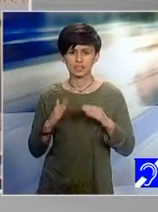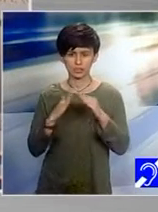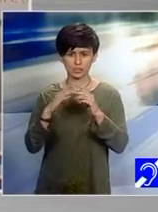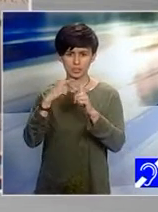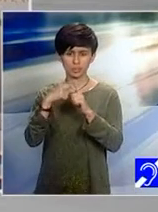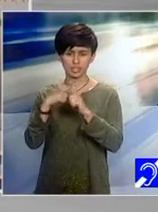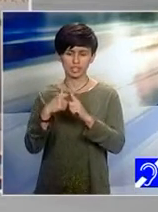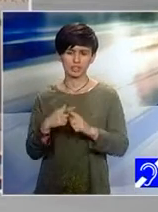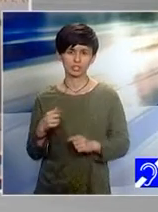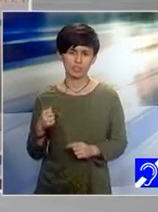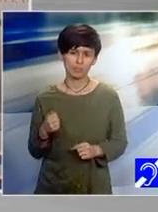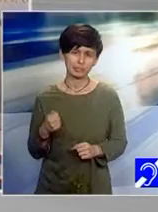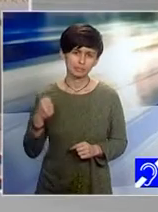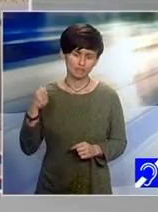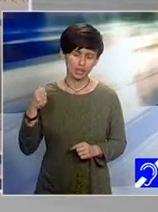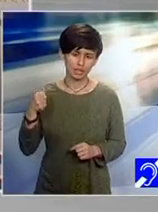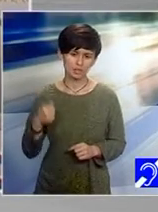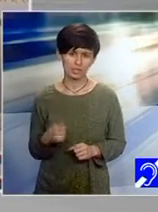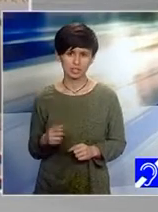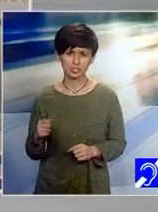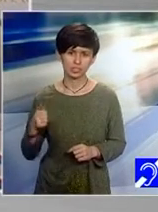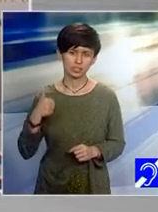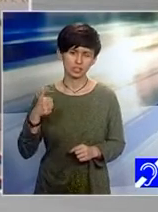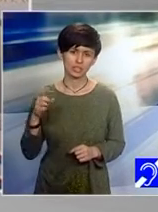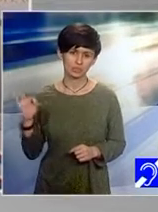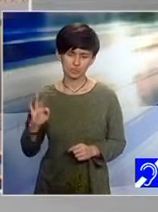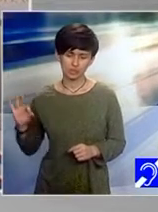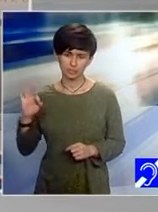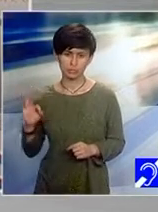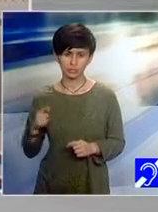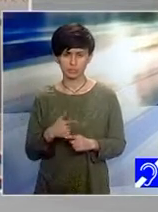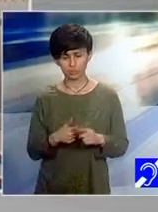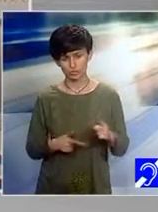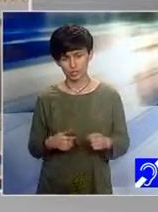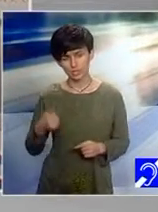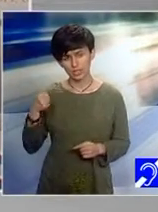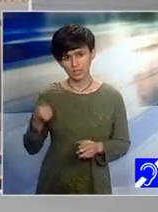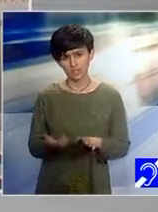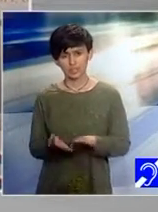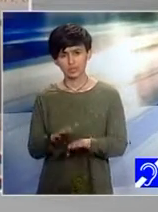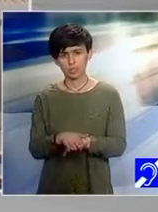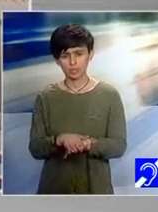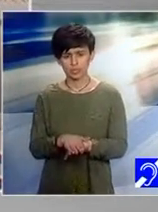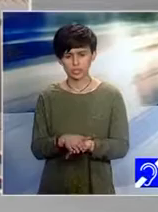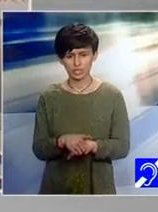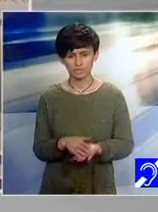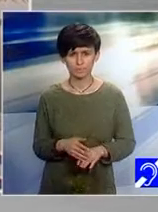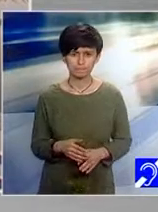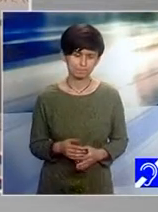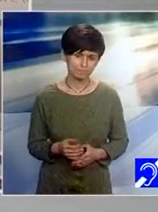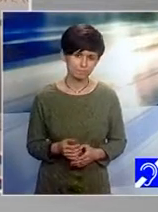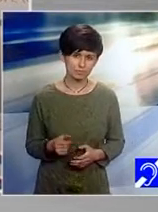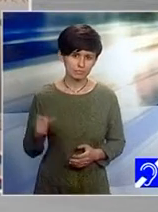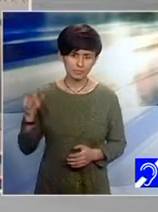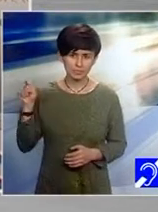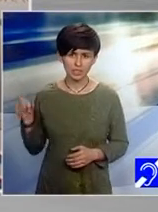Armene ca toți cei 1,5 milioane de armeni care au fost uciși în Imperiul Otoman și nu numai, de către